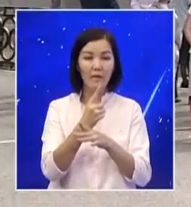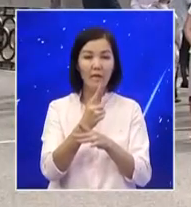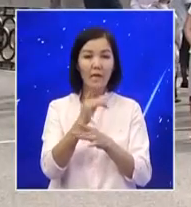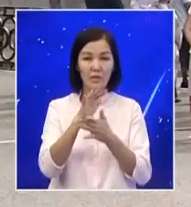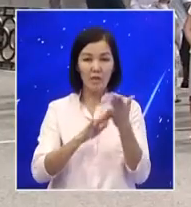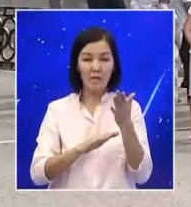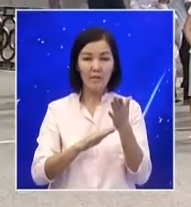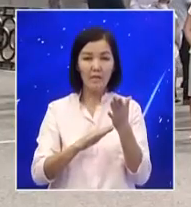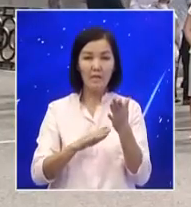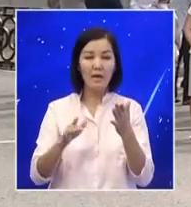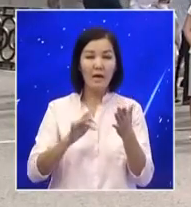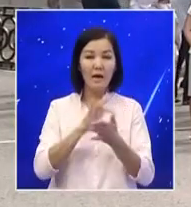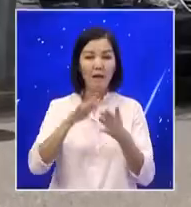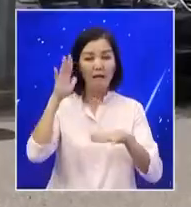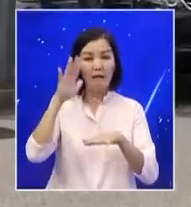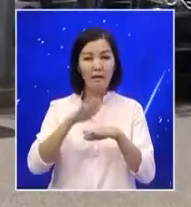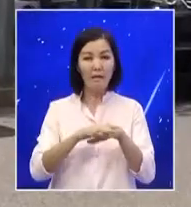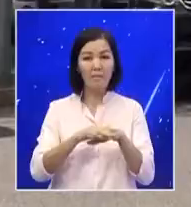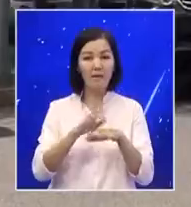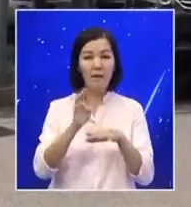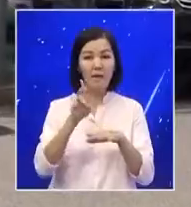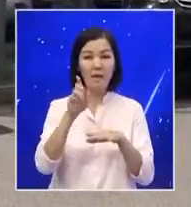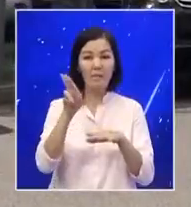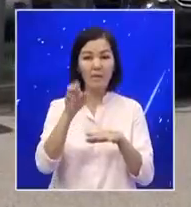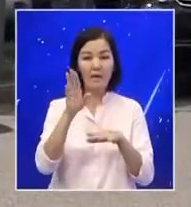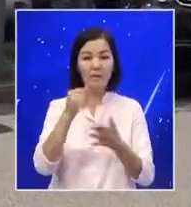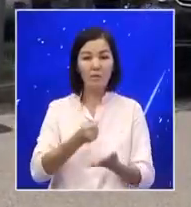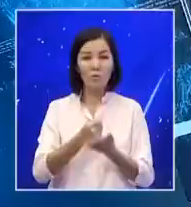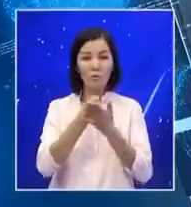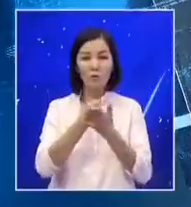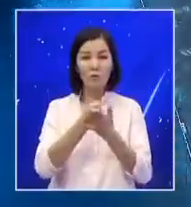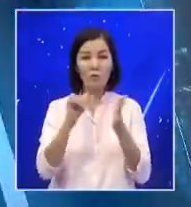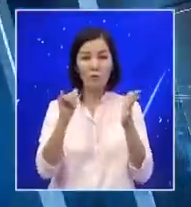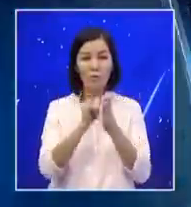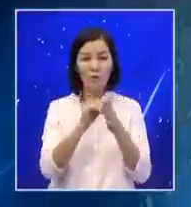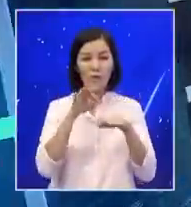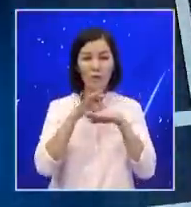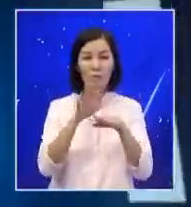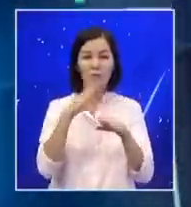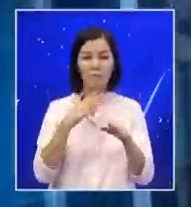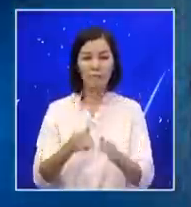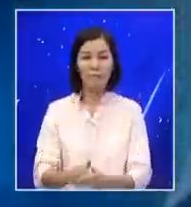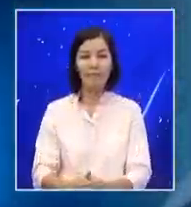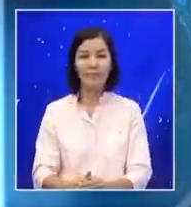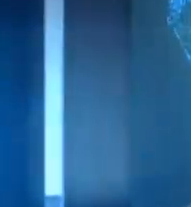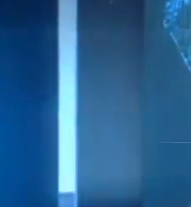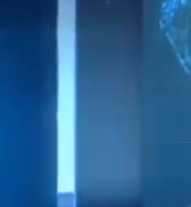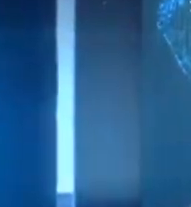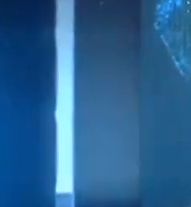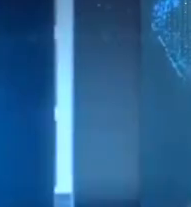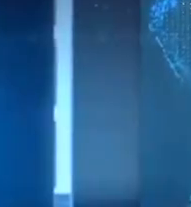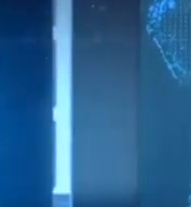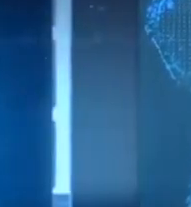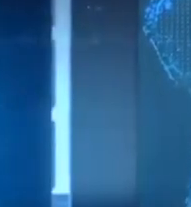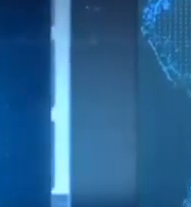іс қала әкімі Ғалымжан Әбдірайымовтың қолдауымен жүзеге асып жатыр. Гүлжанат Мақұлжанова, Жайық Құрманбаев, Жетісу телеарнасы.